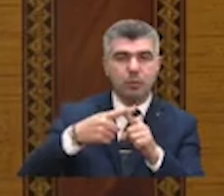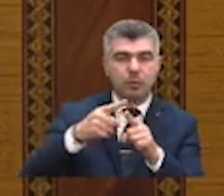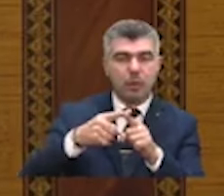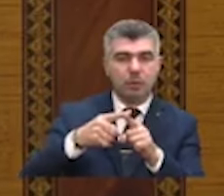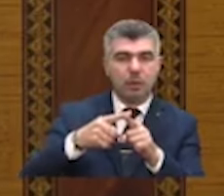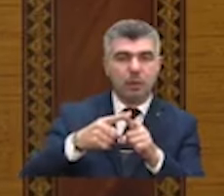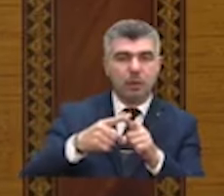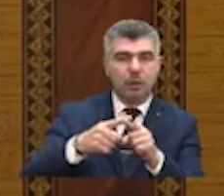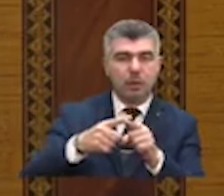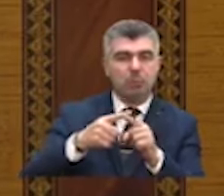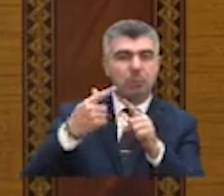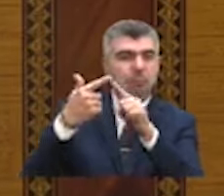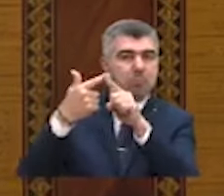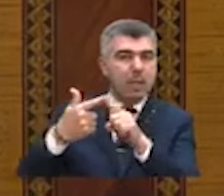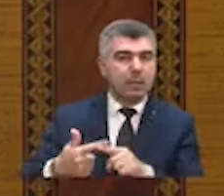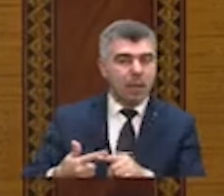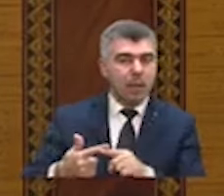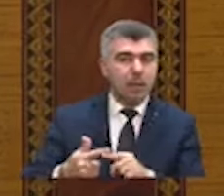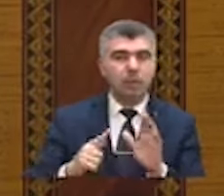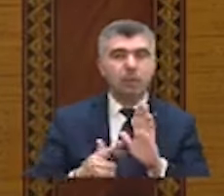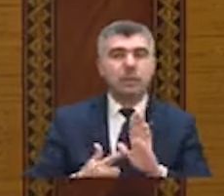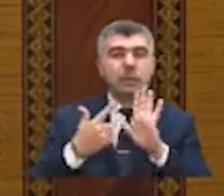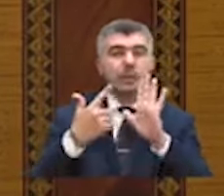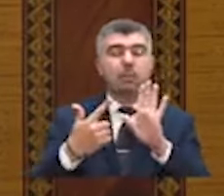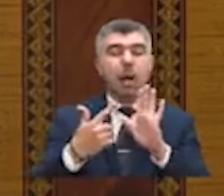ديال وهي سب